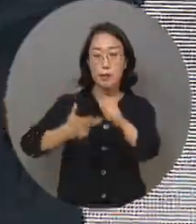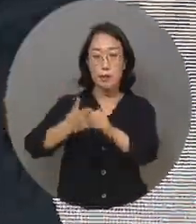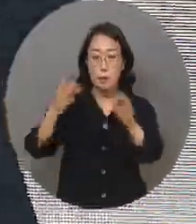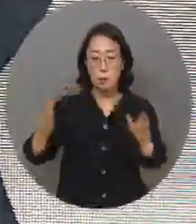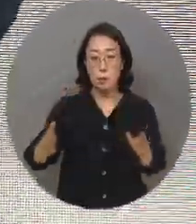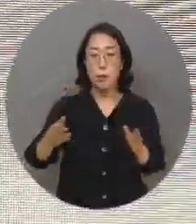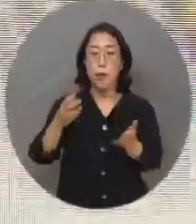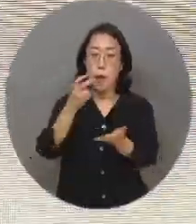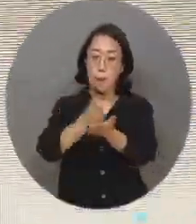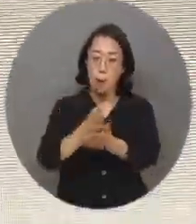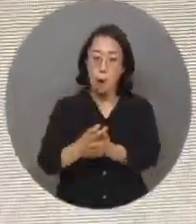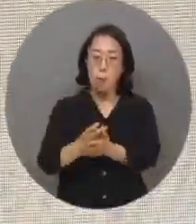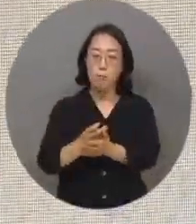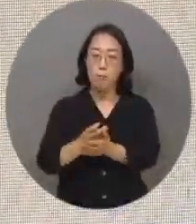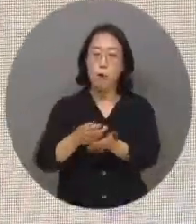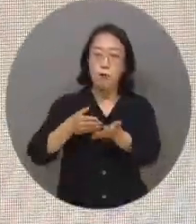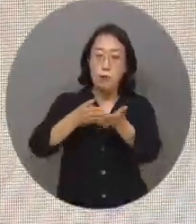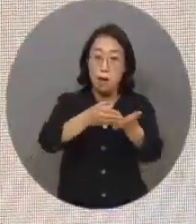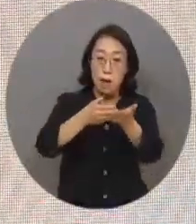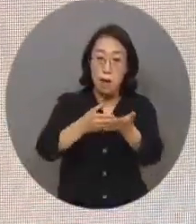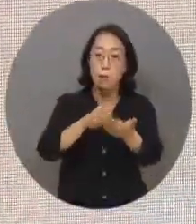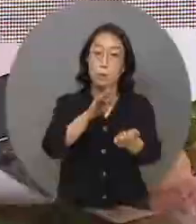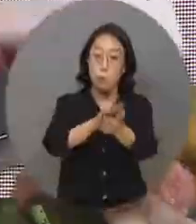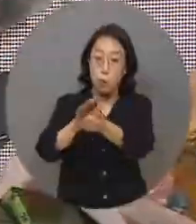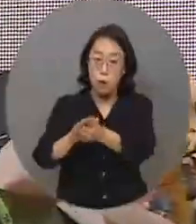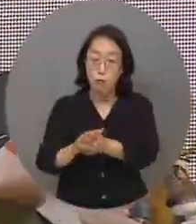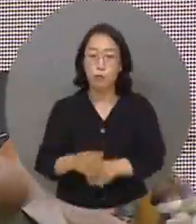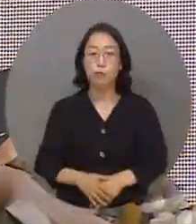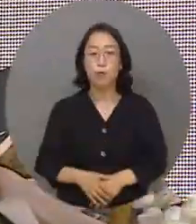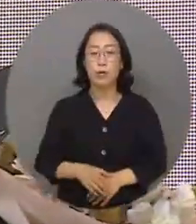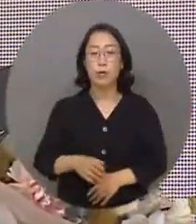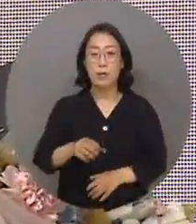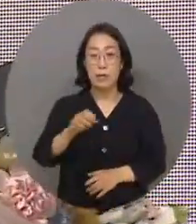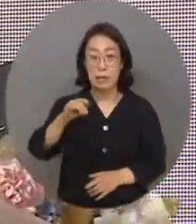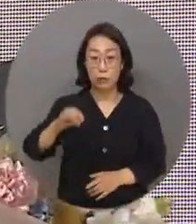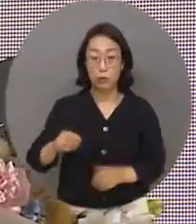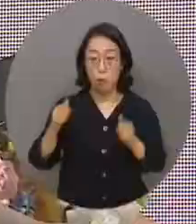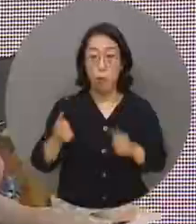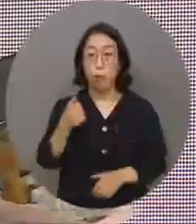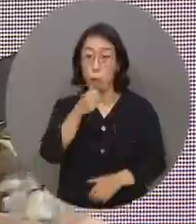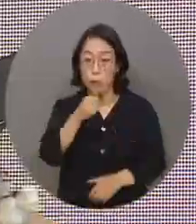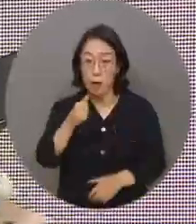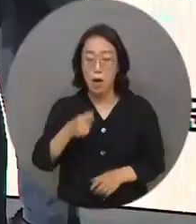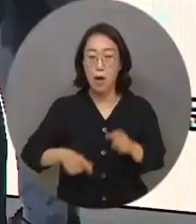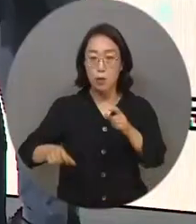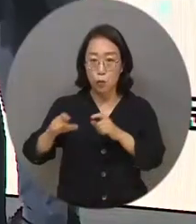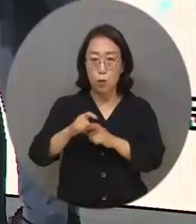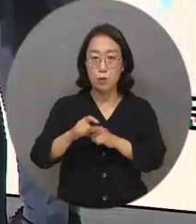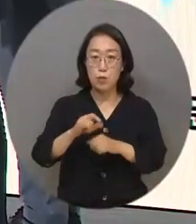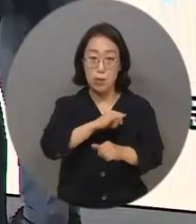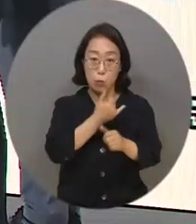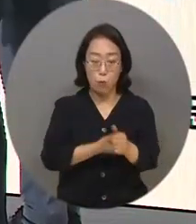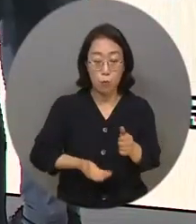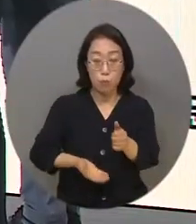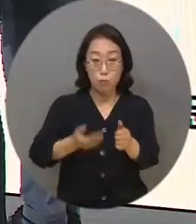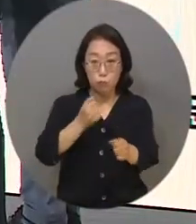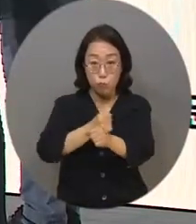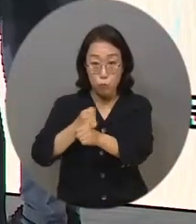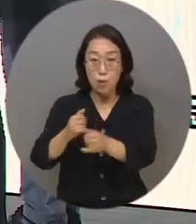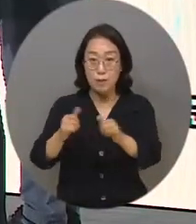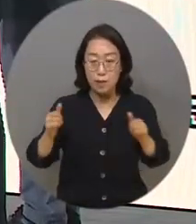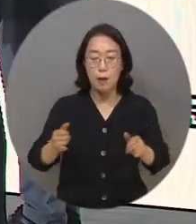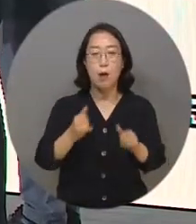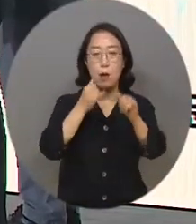법률 자문을 지원해온 이주영 변호사 등 노인인권과 노인학대 예방 증진에 기여한 개인과 단체에